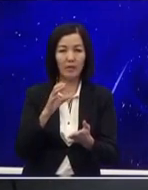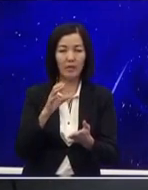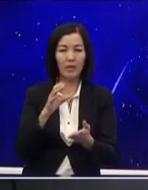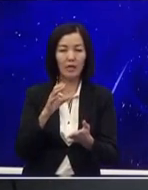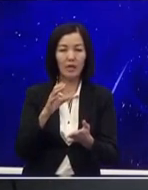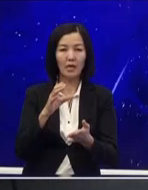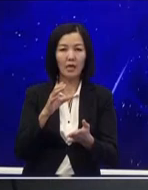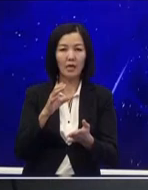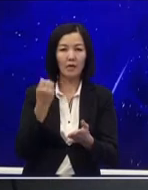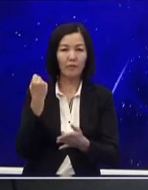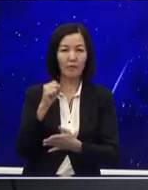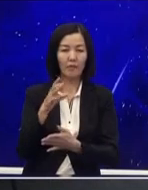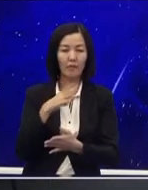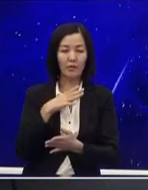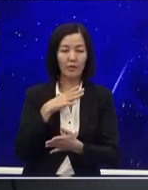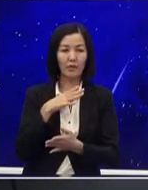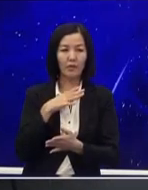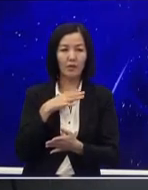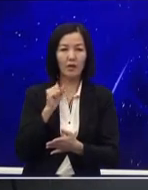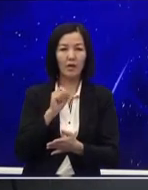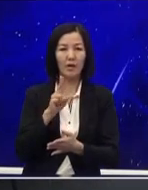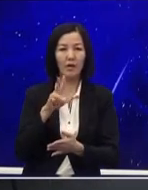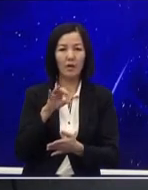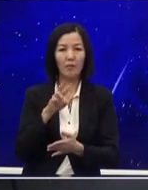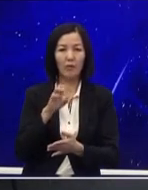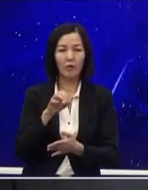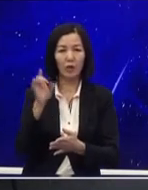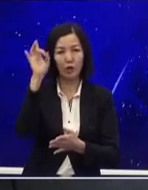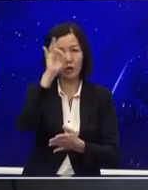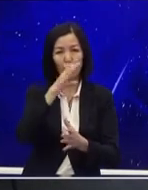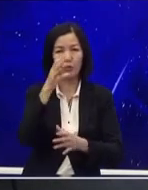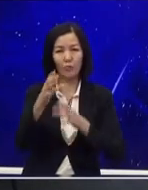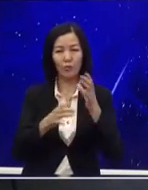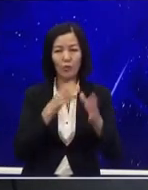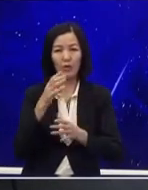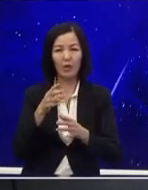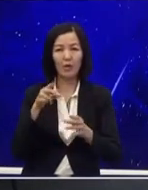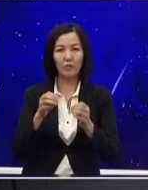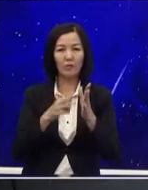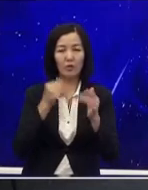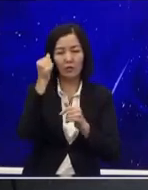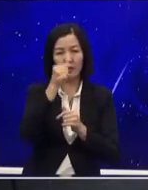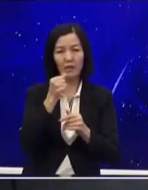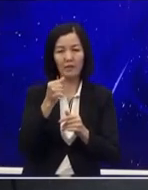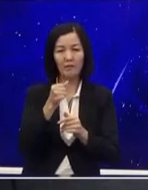мужчин. Также выступает Ахмолдас Айрамкес, чемпион мира среди юношей 2019 года.